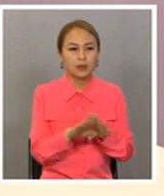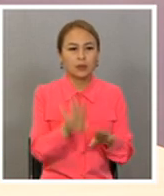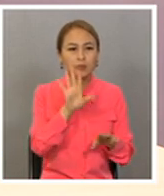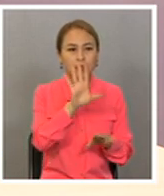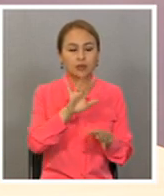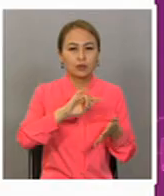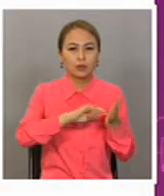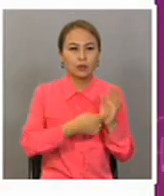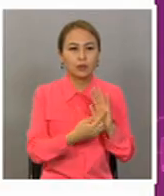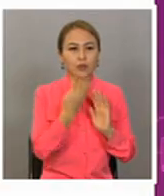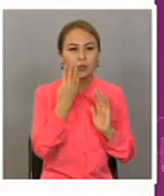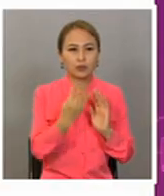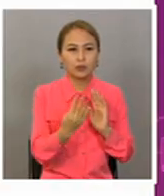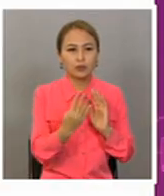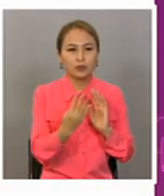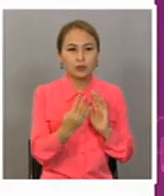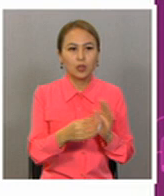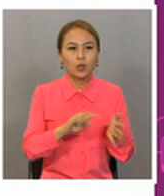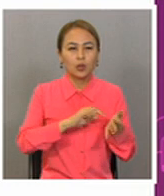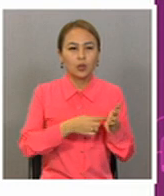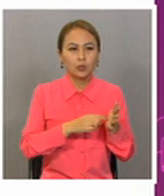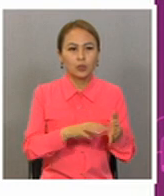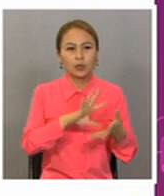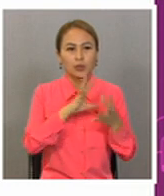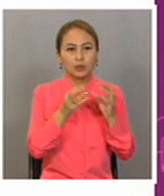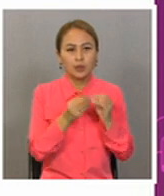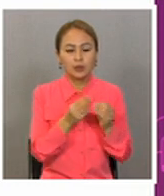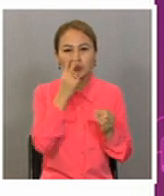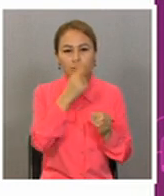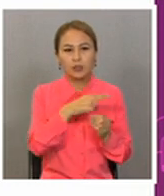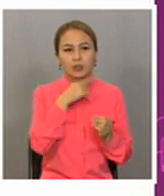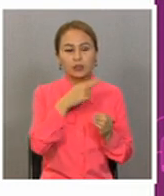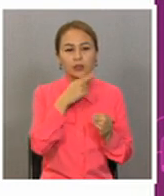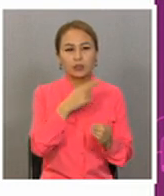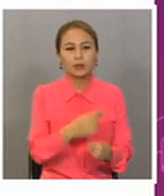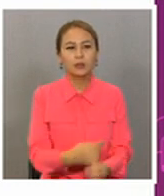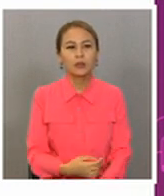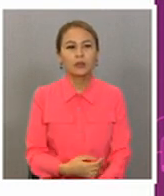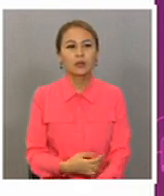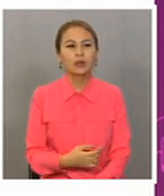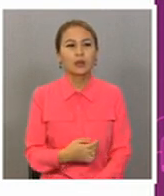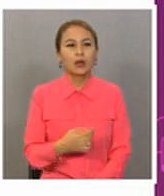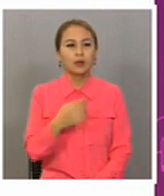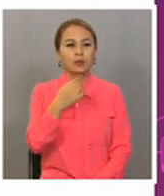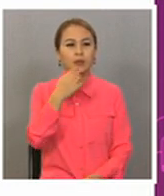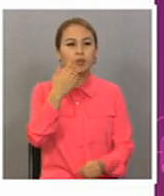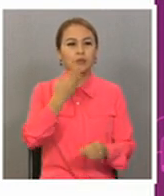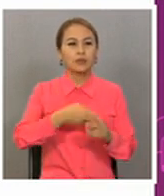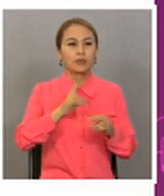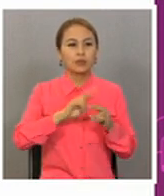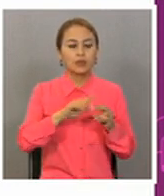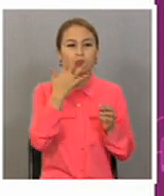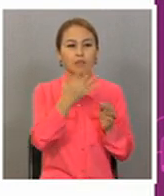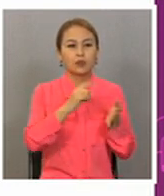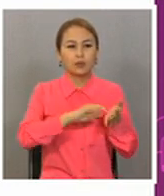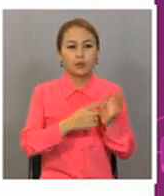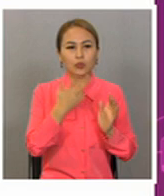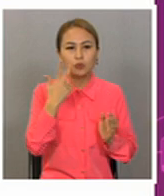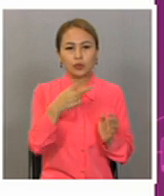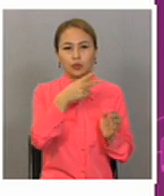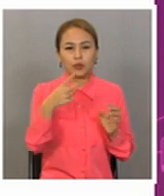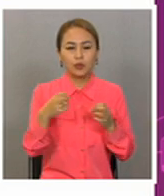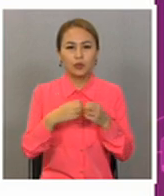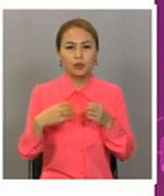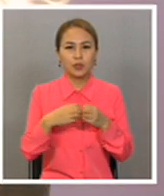4-ке көбейту. Көбейтудің компоненттеріне назар аударайық. 5 және 3 сандарының көбейтіндісінің мәні